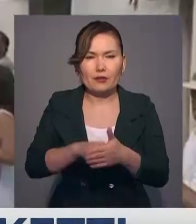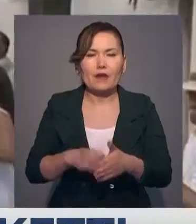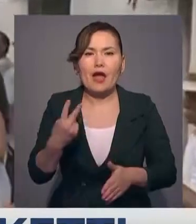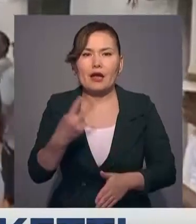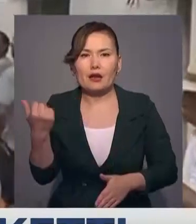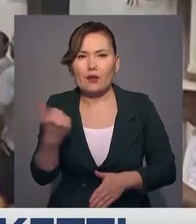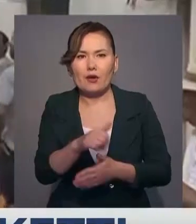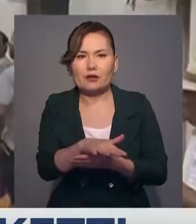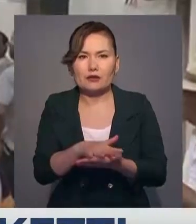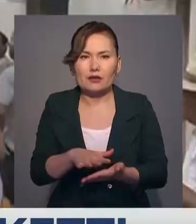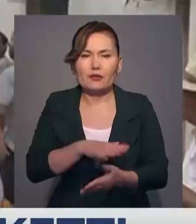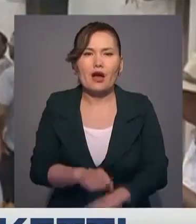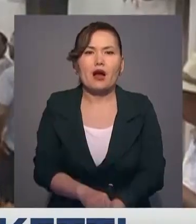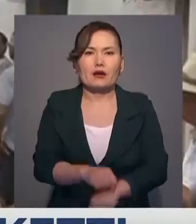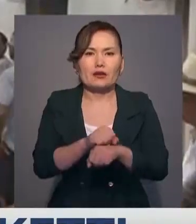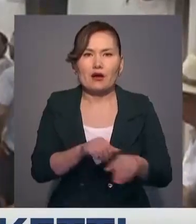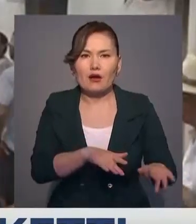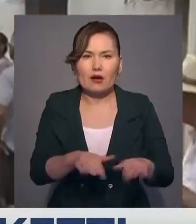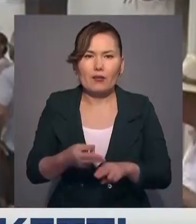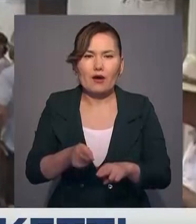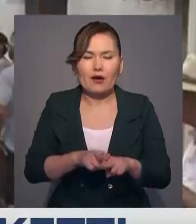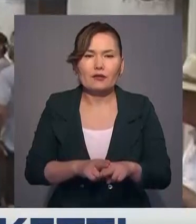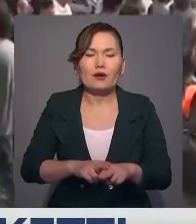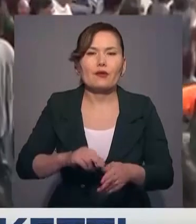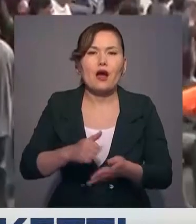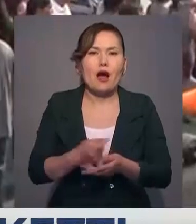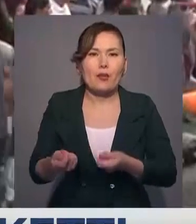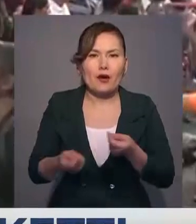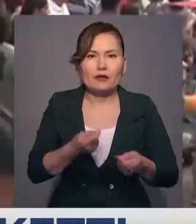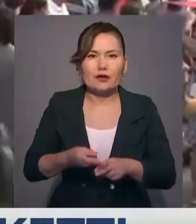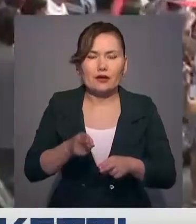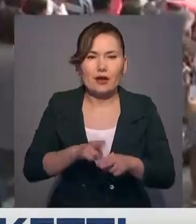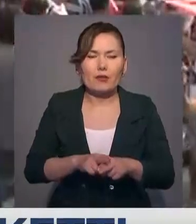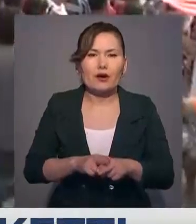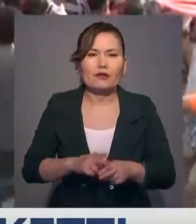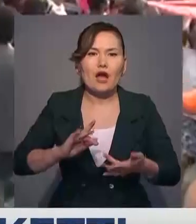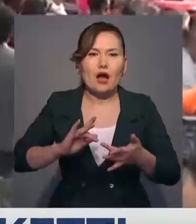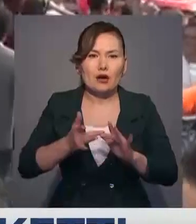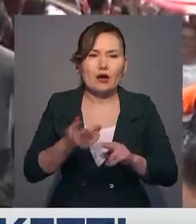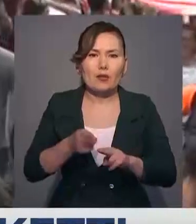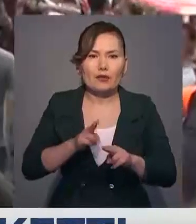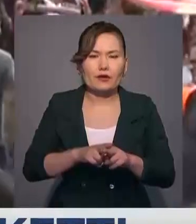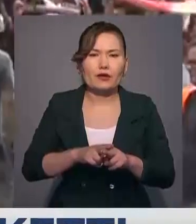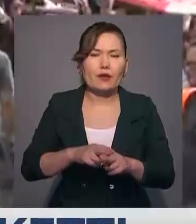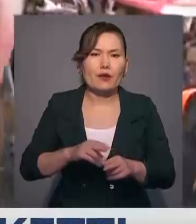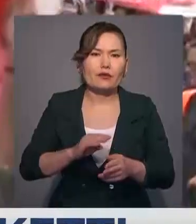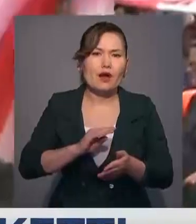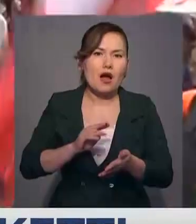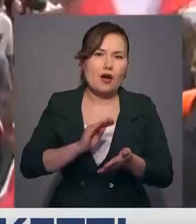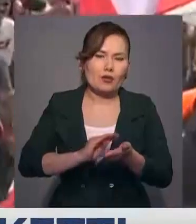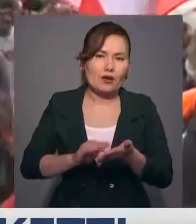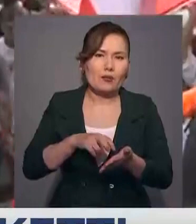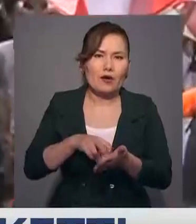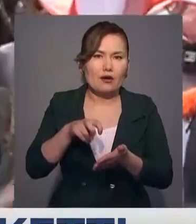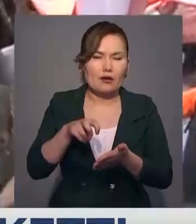екі аптаға созылған болатын. Наразылық акциясына арал басшысының телеграмдағы жабық чат арқылы өз кеңесшілерімен хат алмасуы